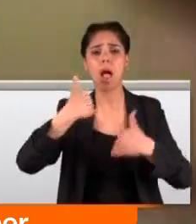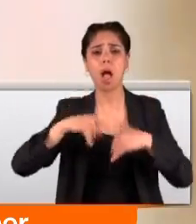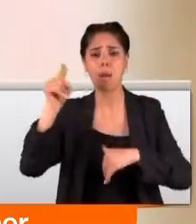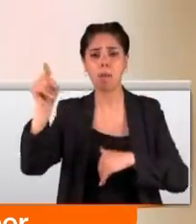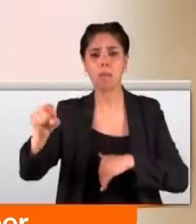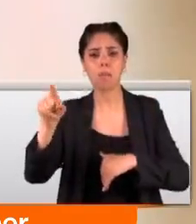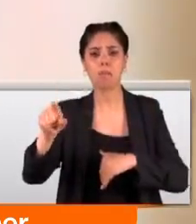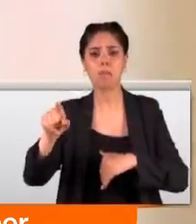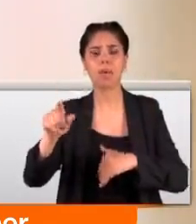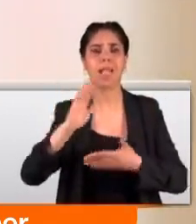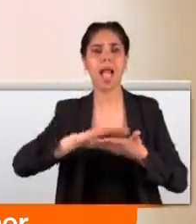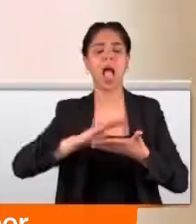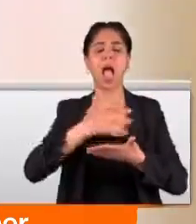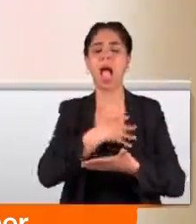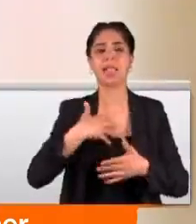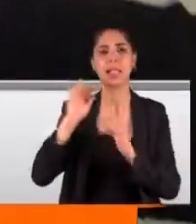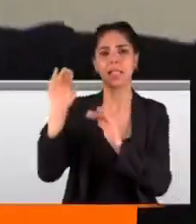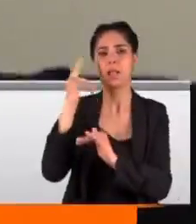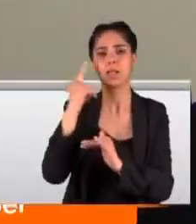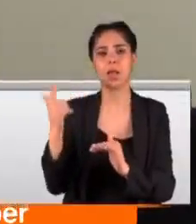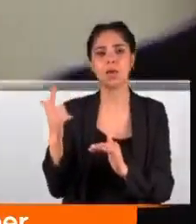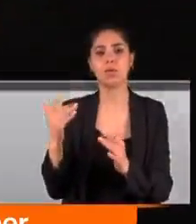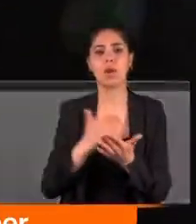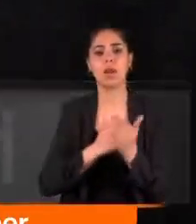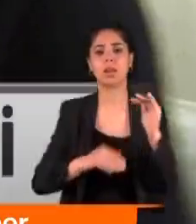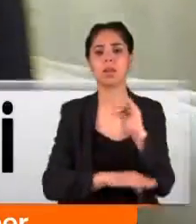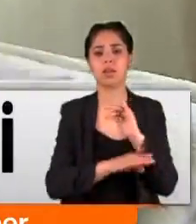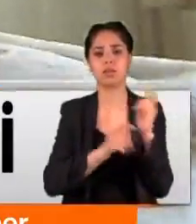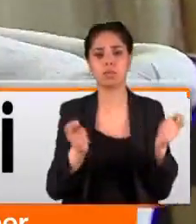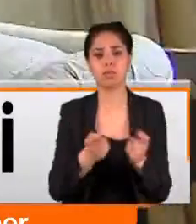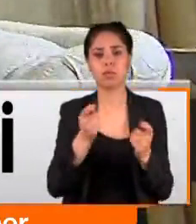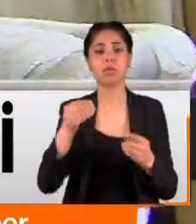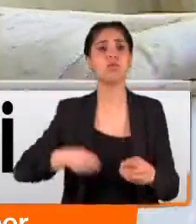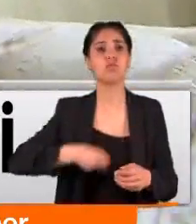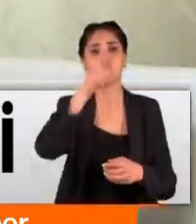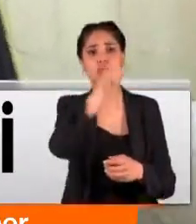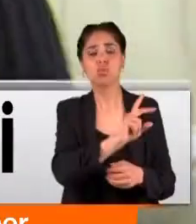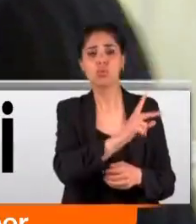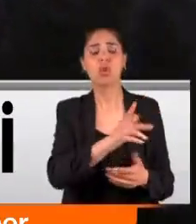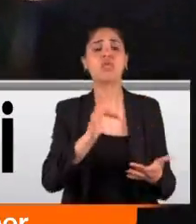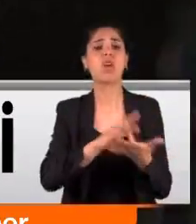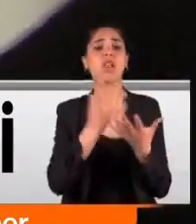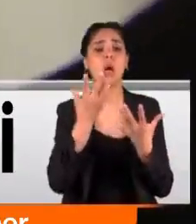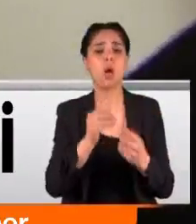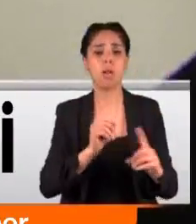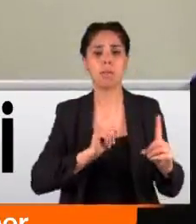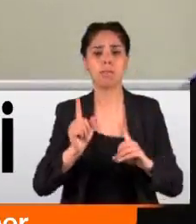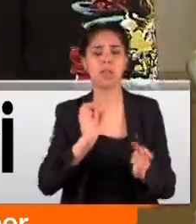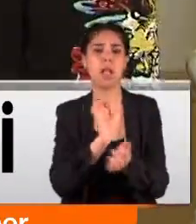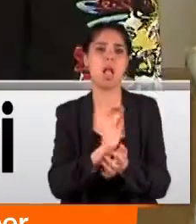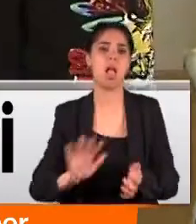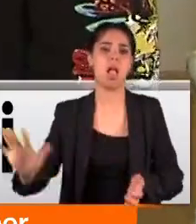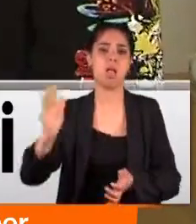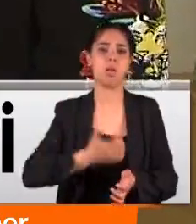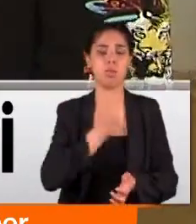olan deniz yardım annesinin desteğiyle hayata tutunmaya çalışıyor ancak suçunun cezasını alamadığı dava ailenin belini